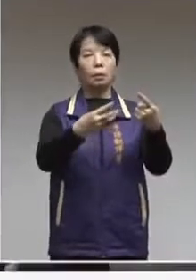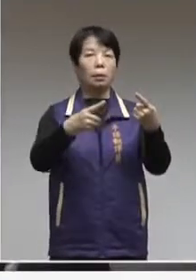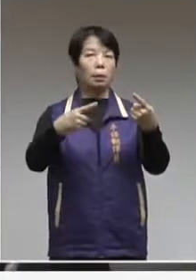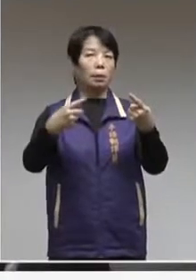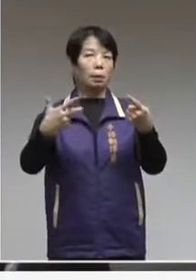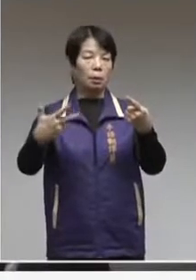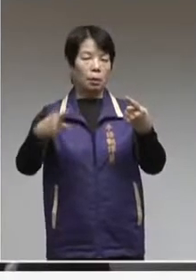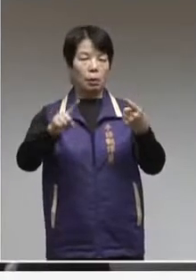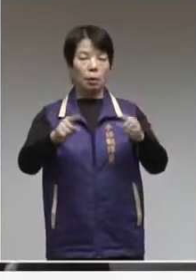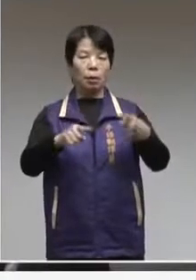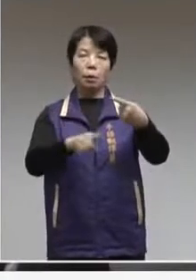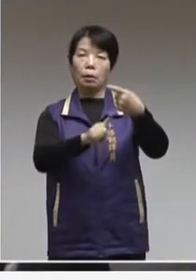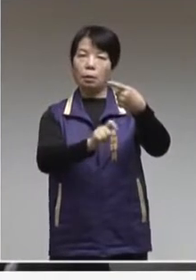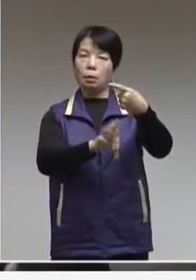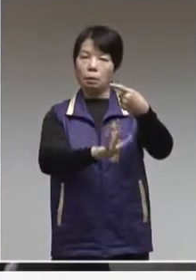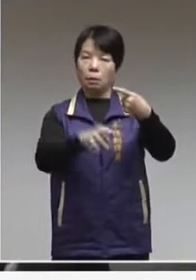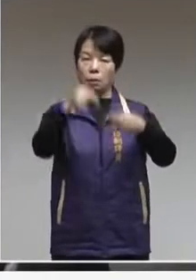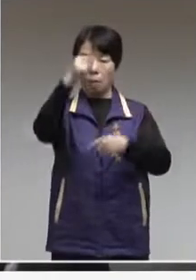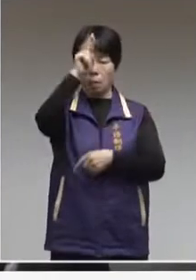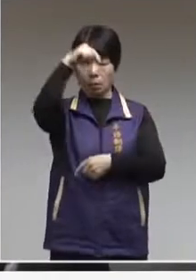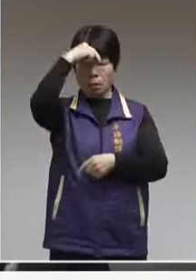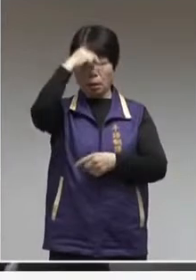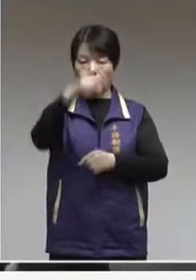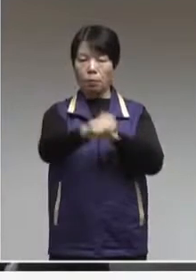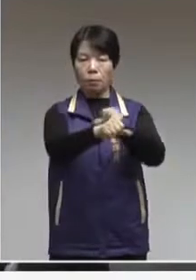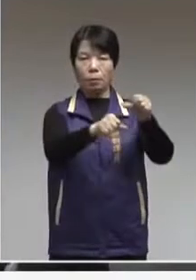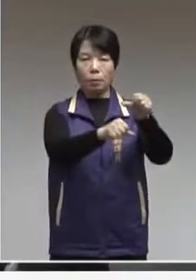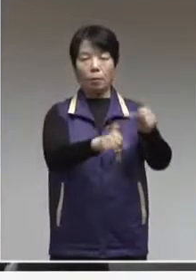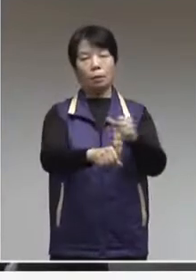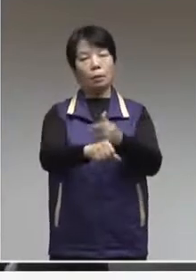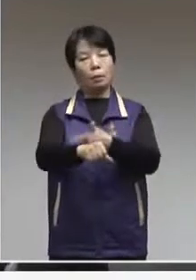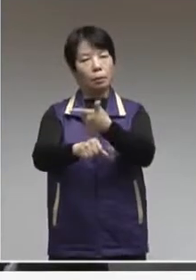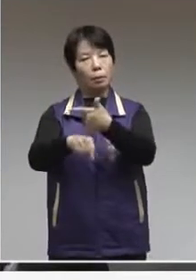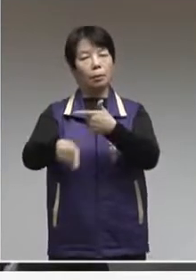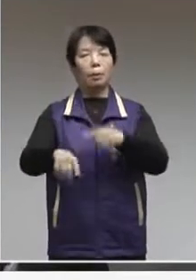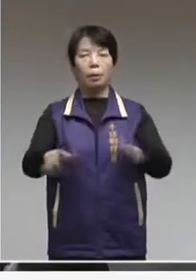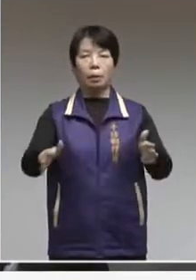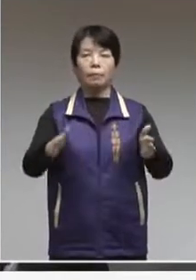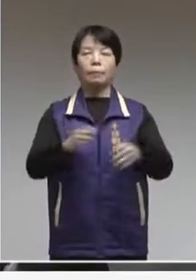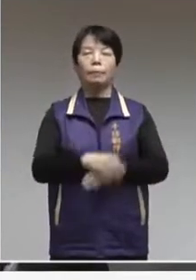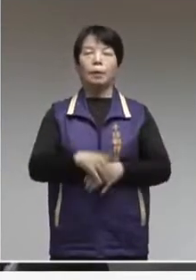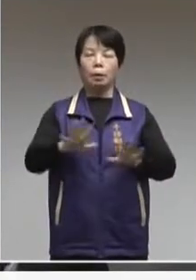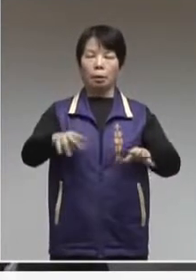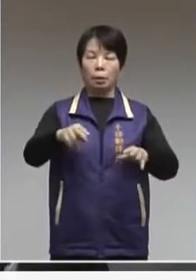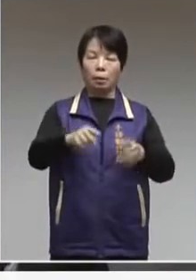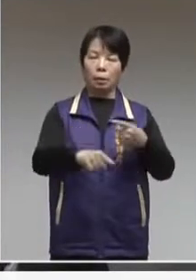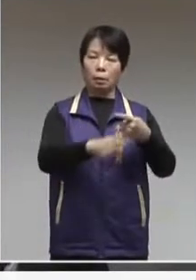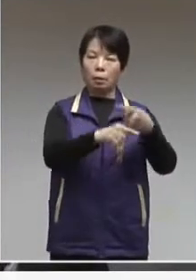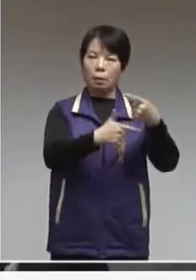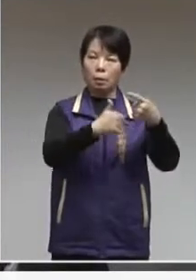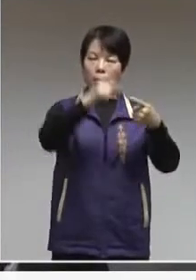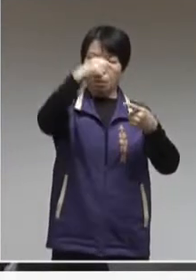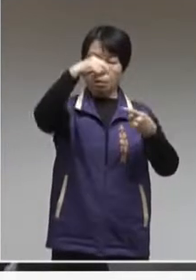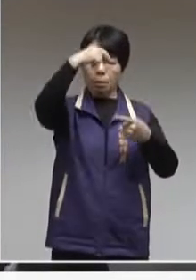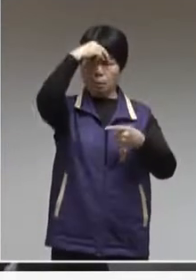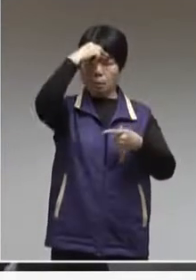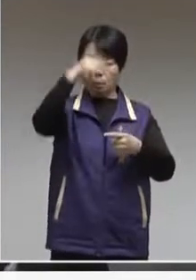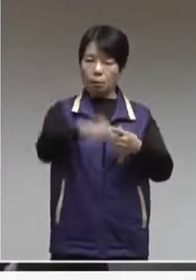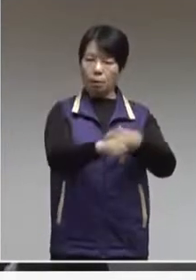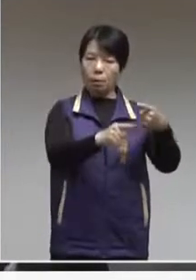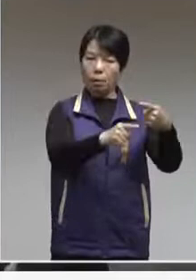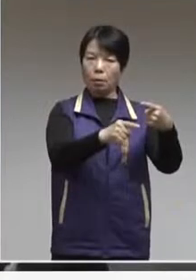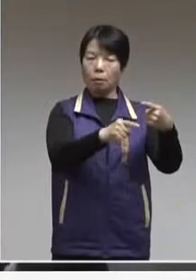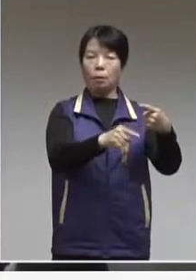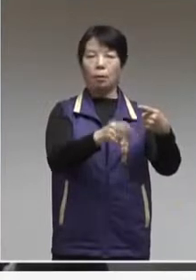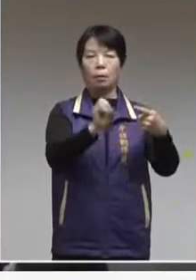在1月14号下午5点到6点，还有1月15号下午1点到1点半，